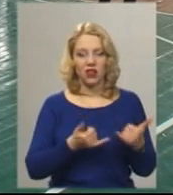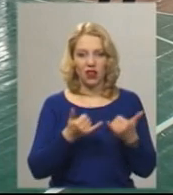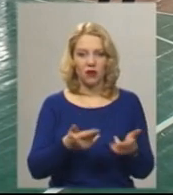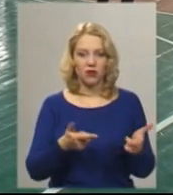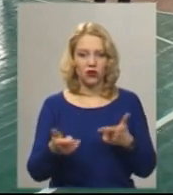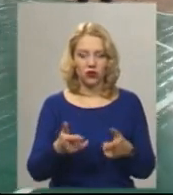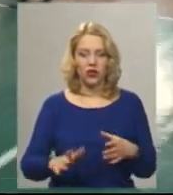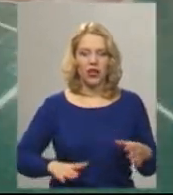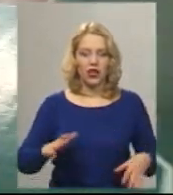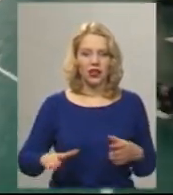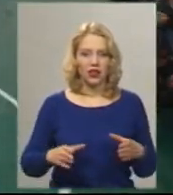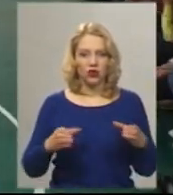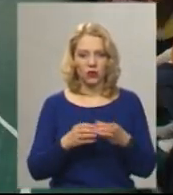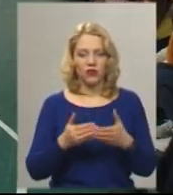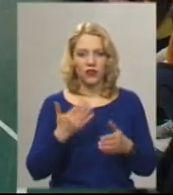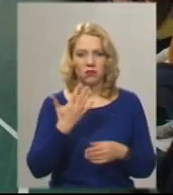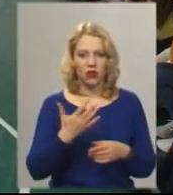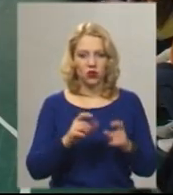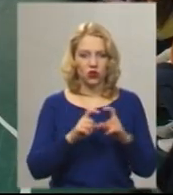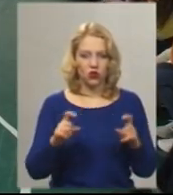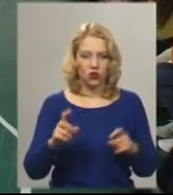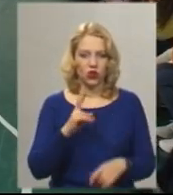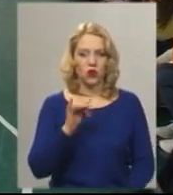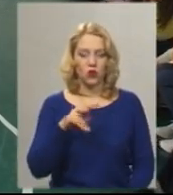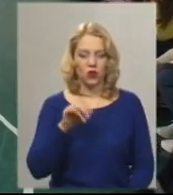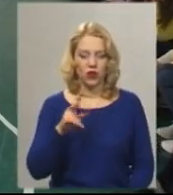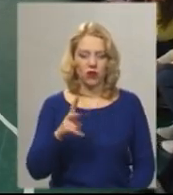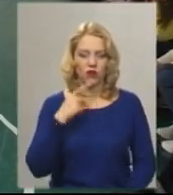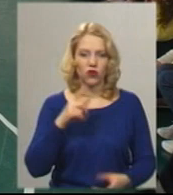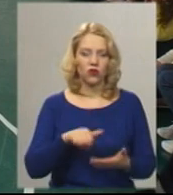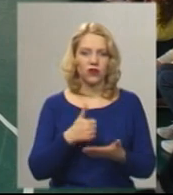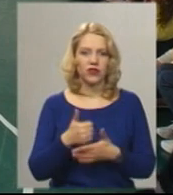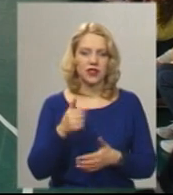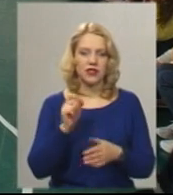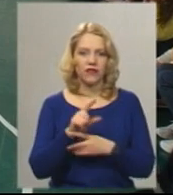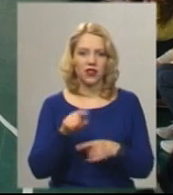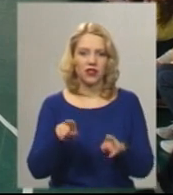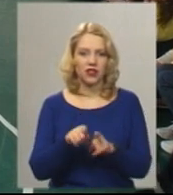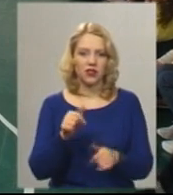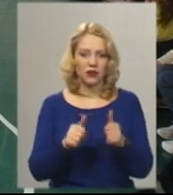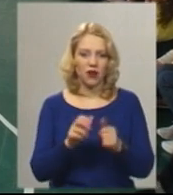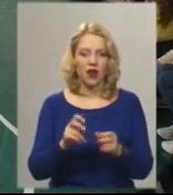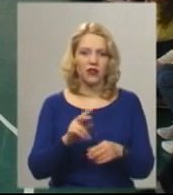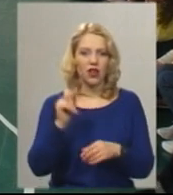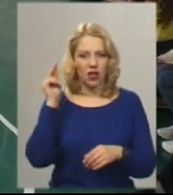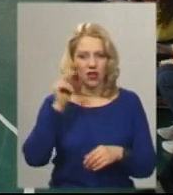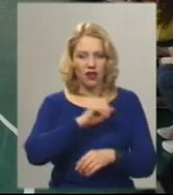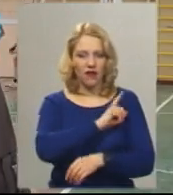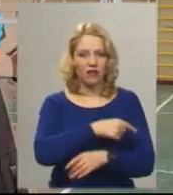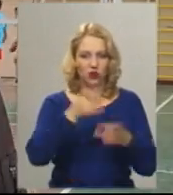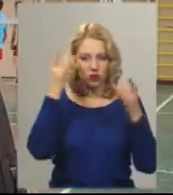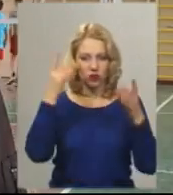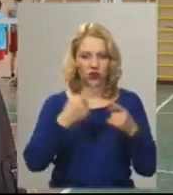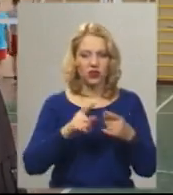Тренер команди від 5-ї школи з волейболу Микола Кулик вважає, що головним завданням таких змагань, як і уроки фізкультури, є оздоровлення